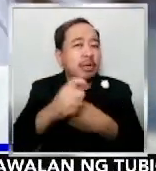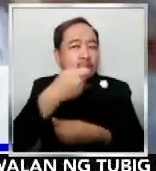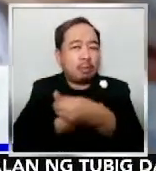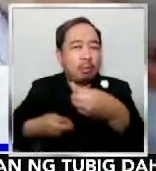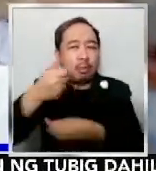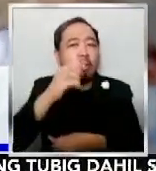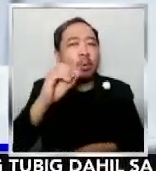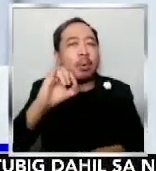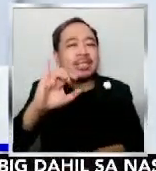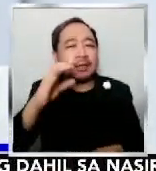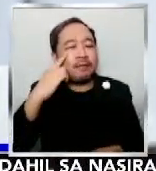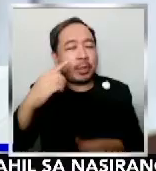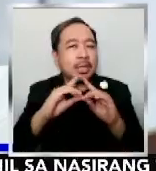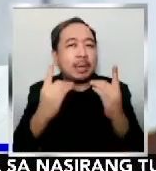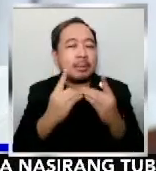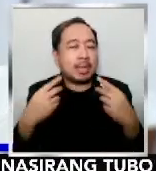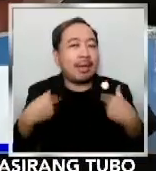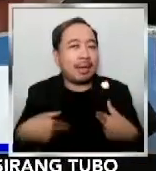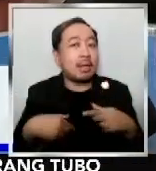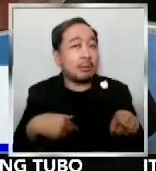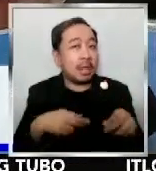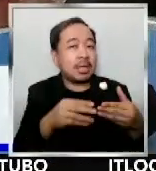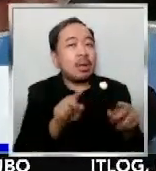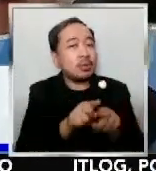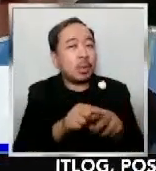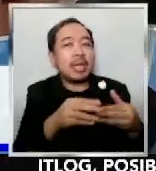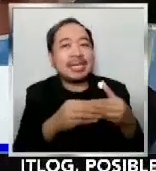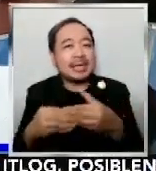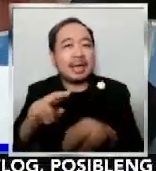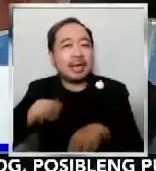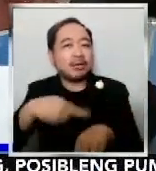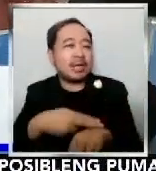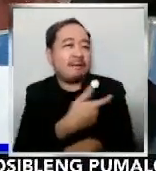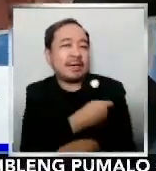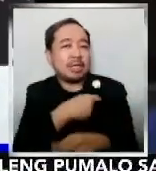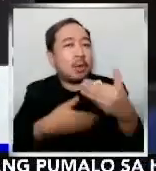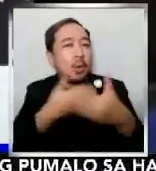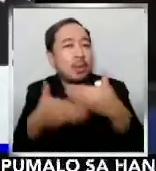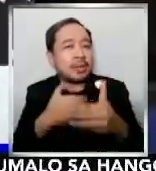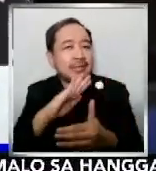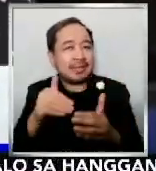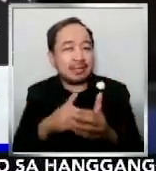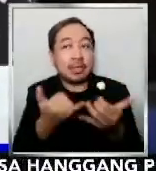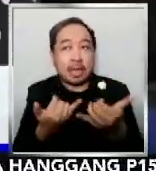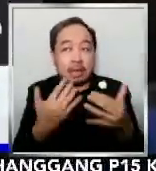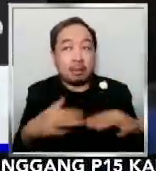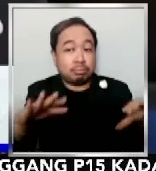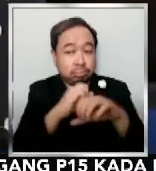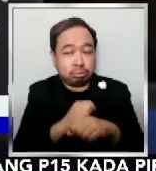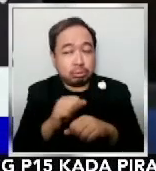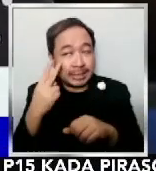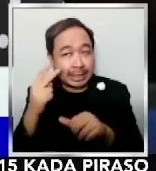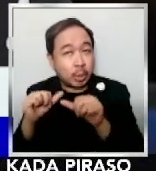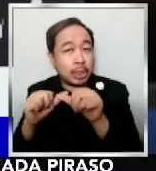rin ang namumuno sa National Vaccination Operations Center. Sa ngayon, hanggang katapusan ng buwan lamang siya bilang OIC. Ini-expect natin kung wala